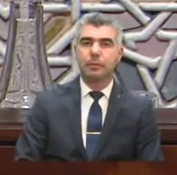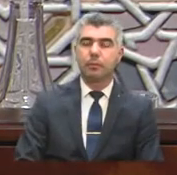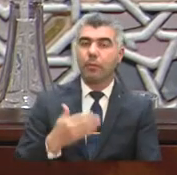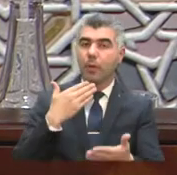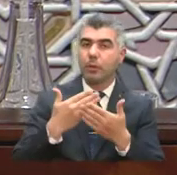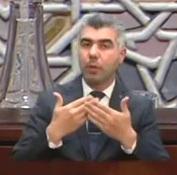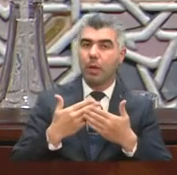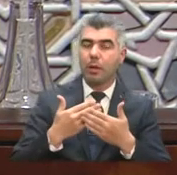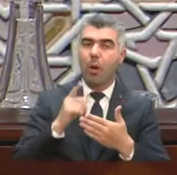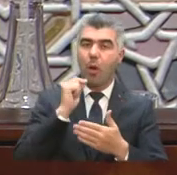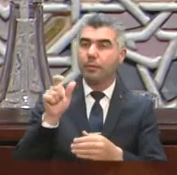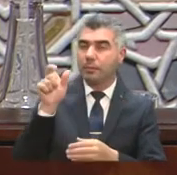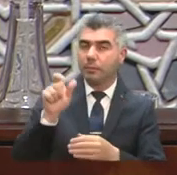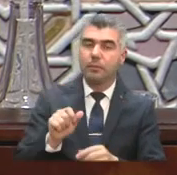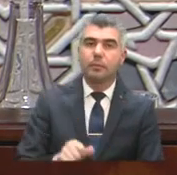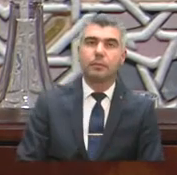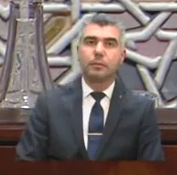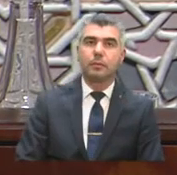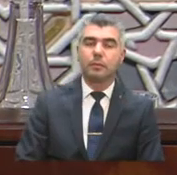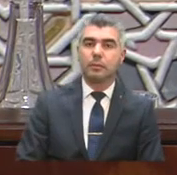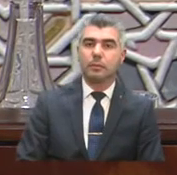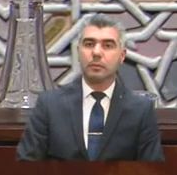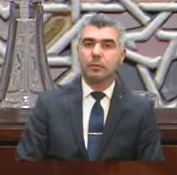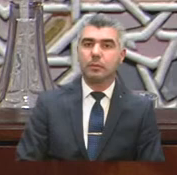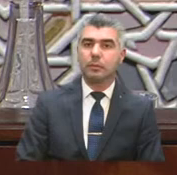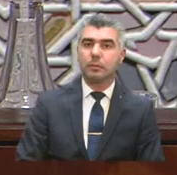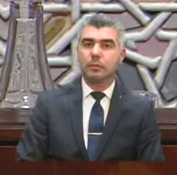شكرا سيد النائب.